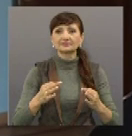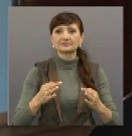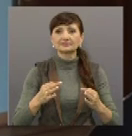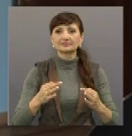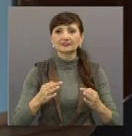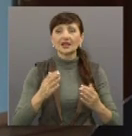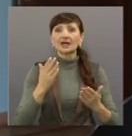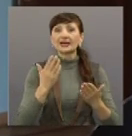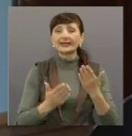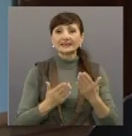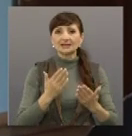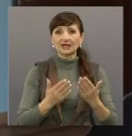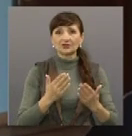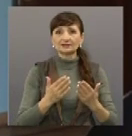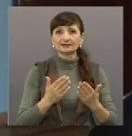если